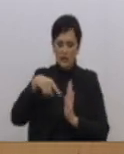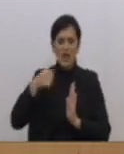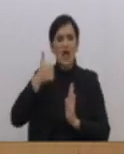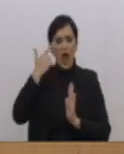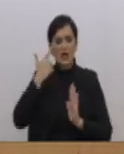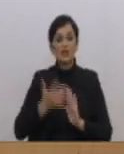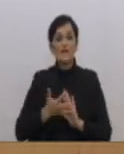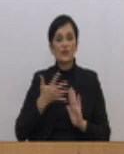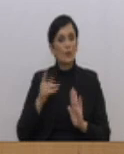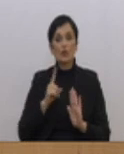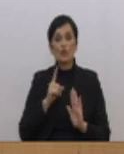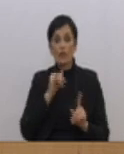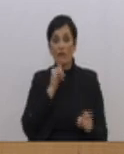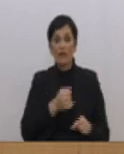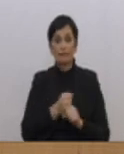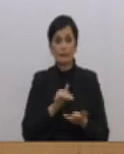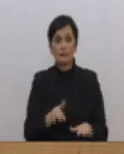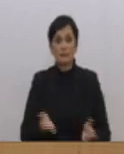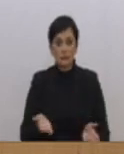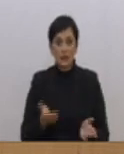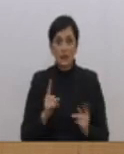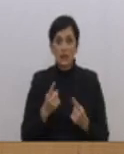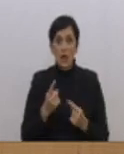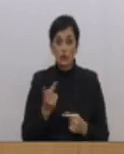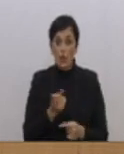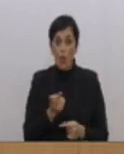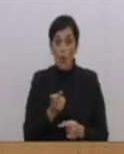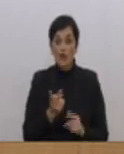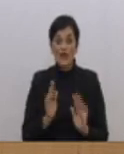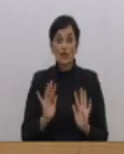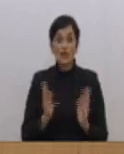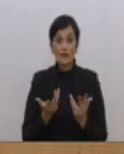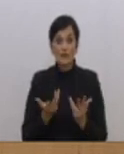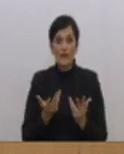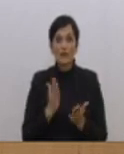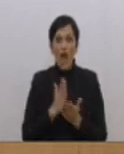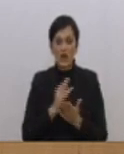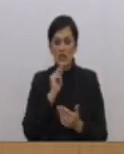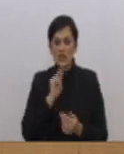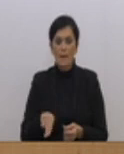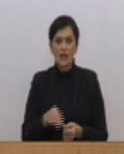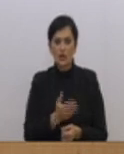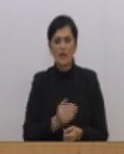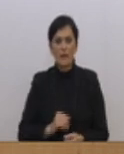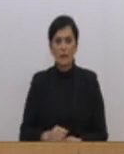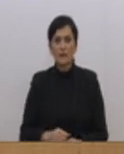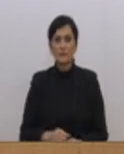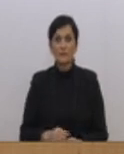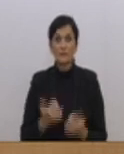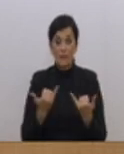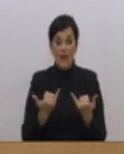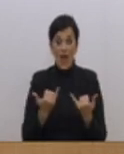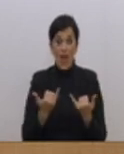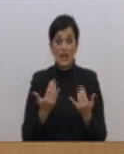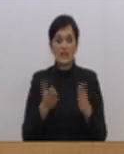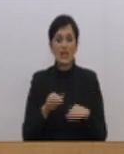ხვდებიან რომ არ გამოსდით. ვინაიდან ორივე შემთხვევაში არიან დამნაშავეები. Ახლა